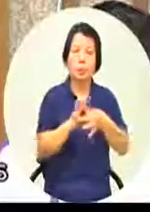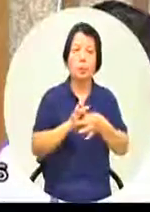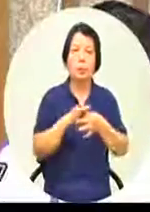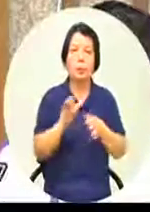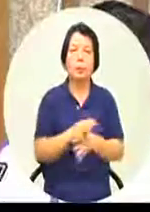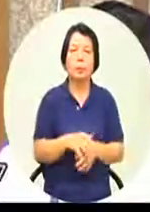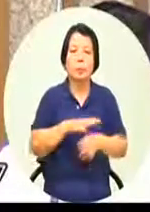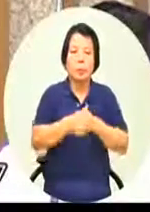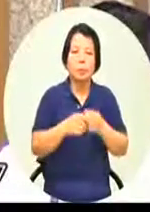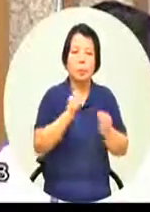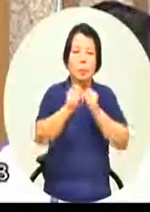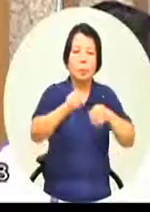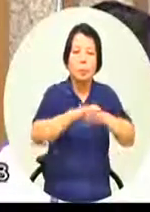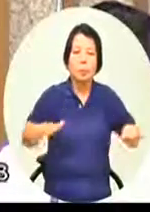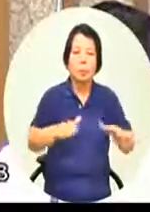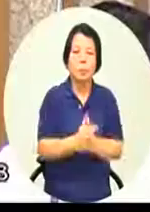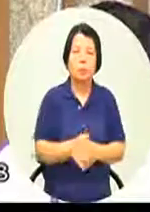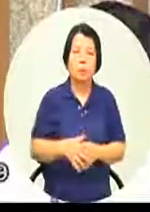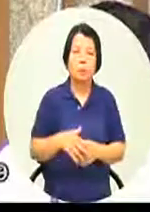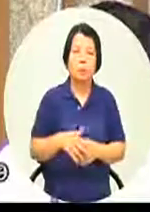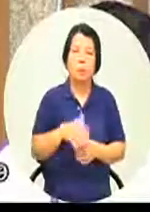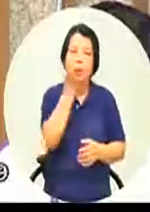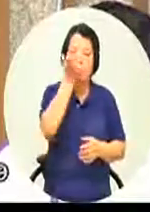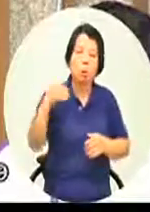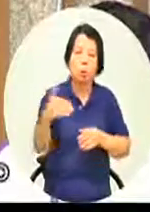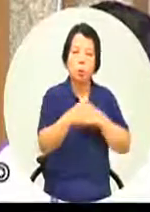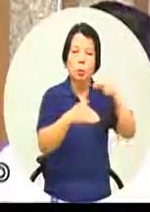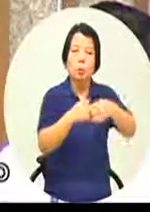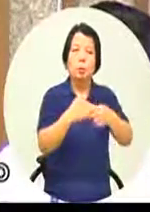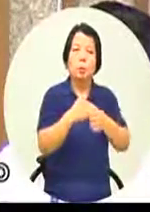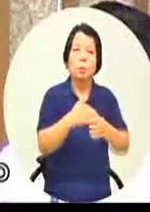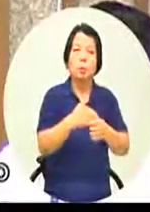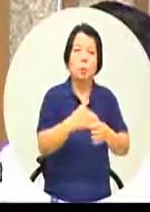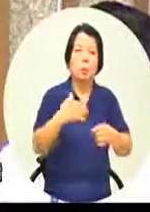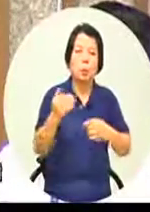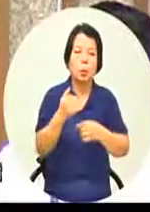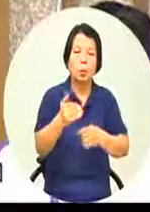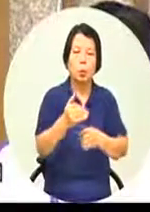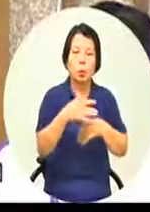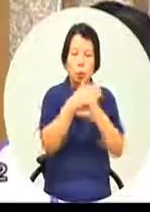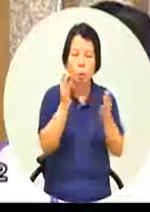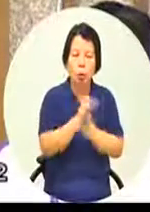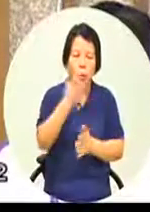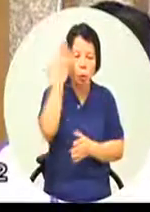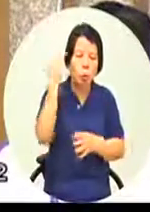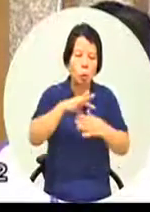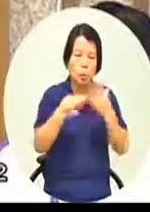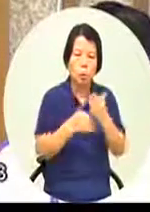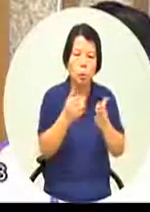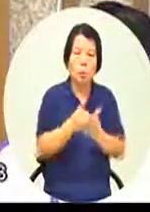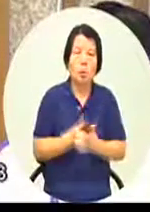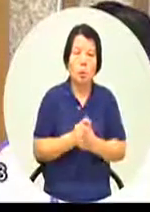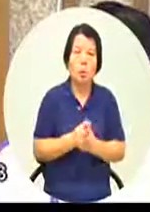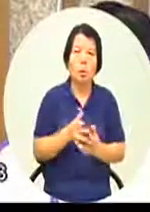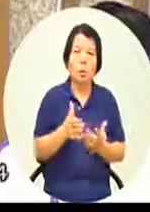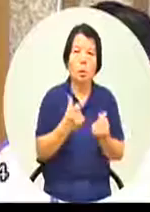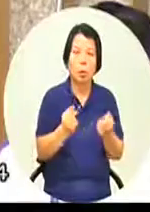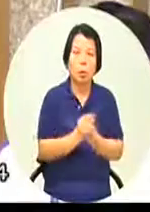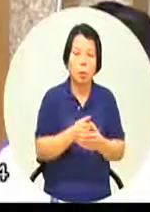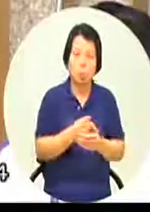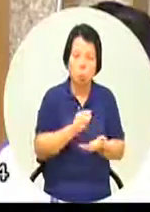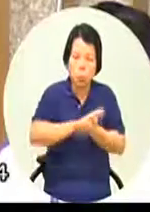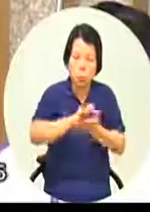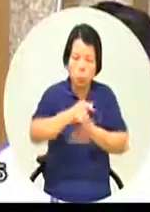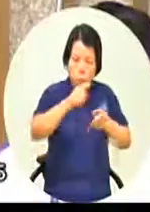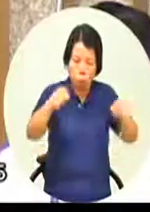包含永安弥陀基区这些石斑鱼的部分。当然，过去因为政策的问题，整个在石斑鱼列入 ECFA 早收清单之后，